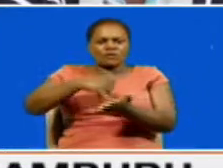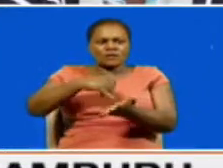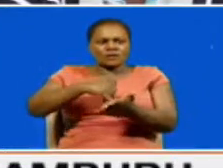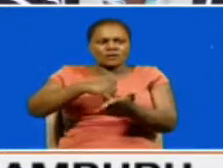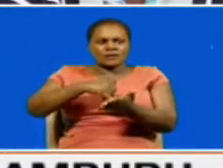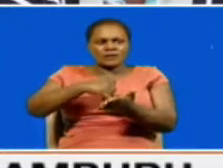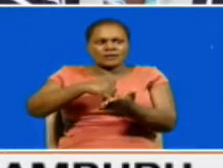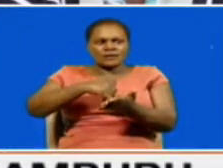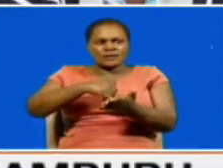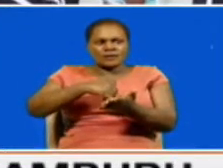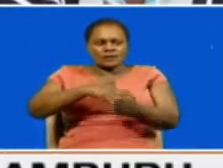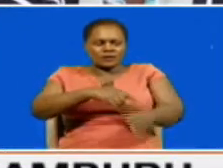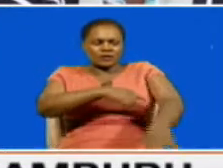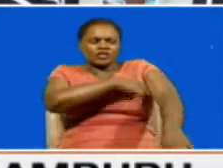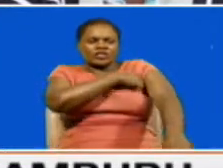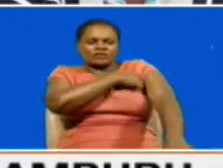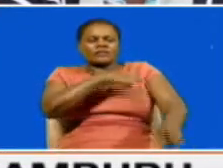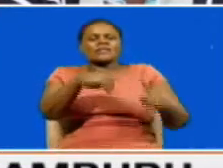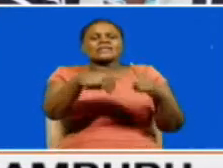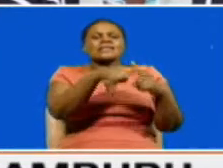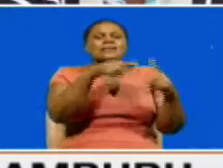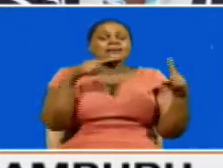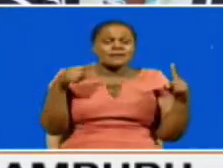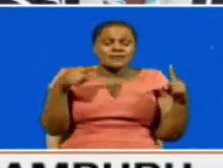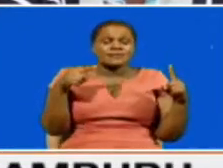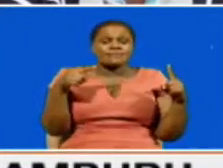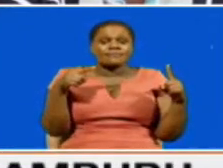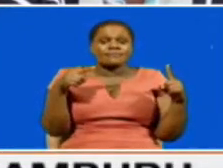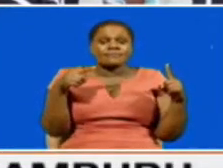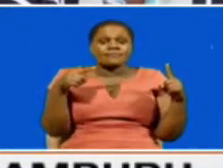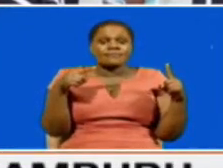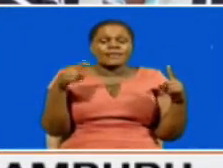area senior chiefs, have been killed.